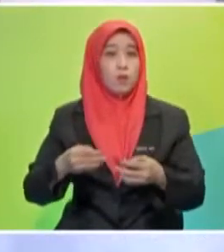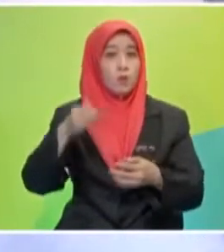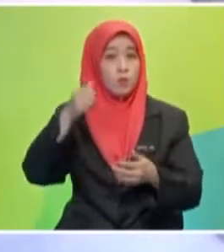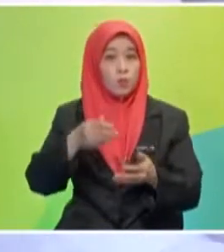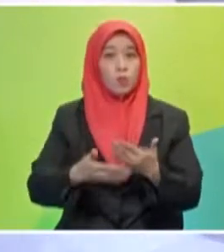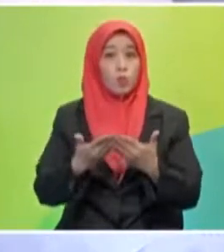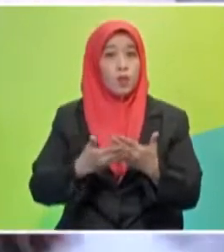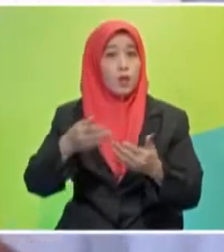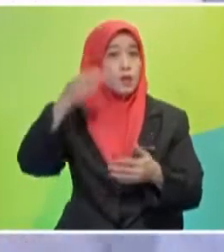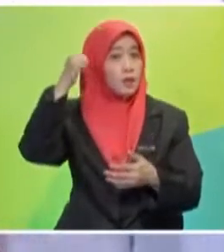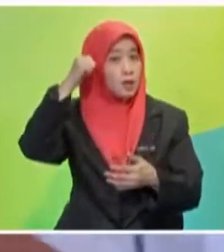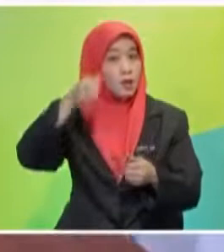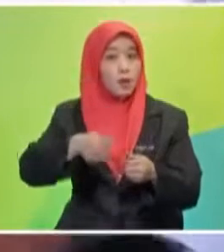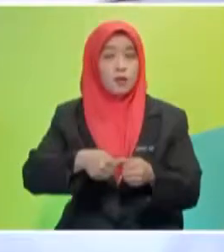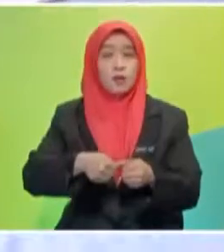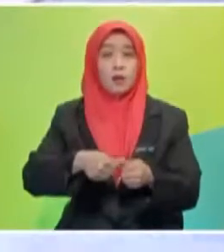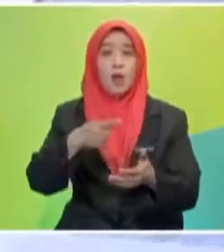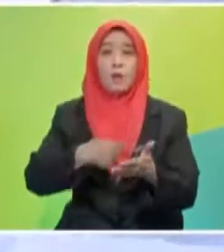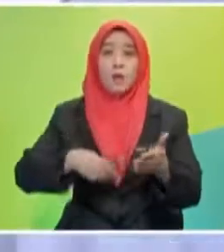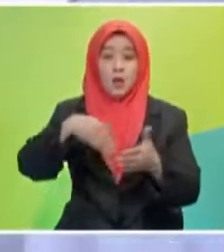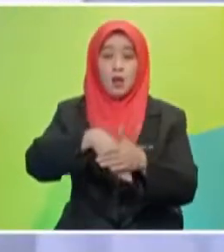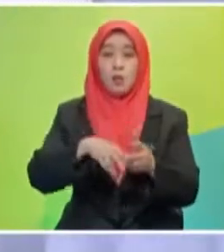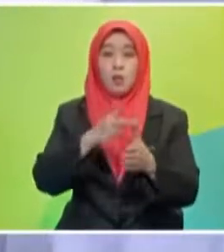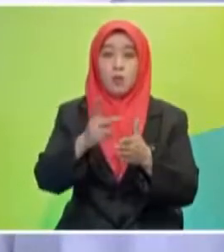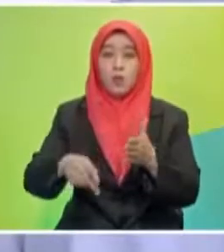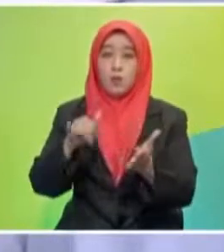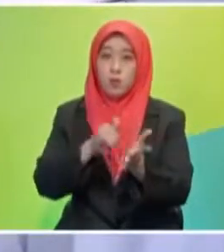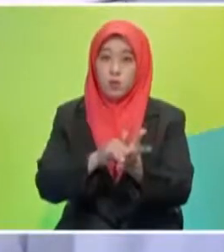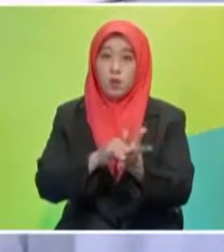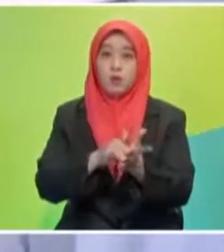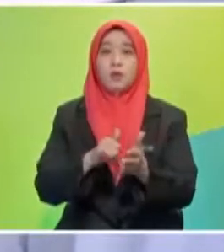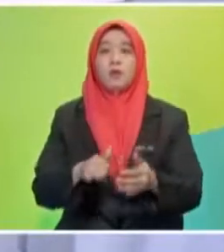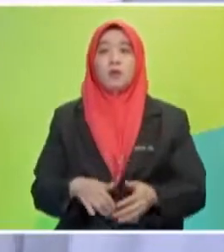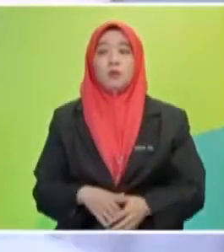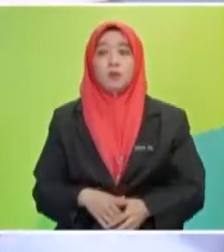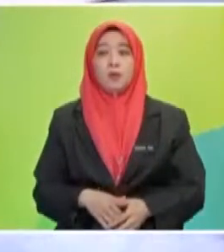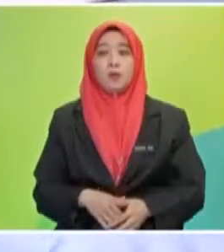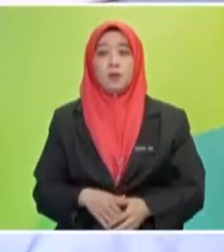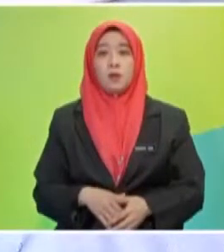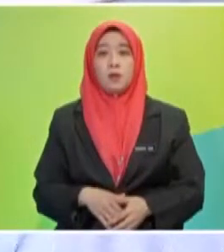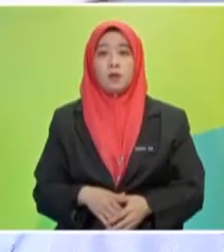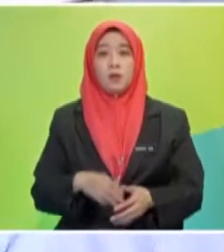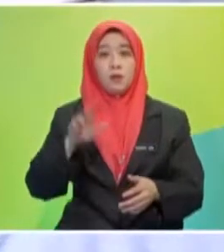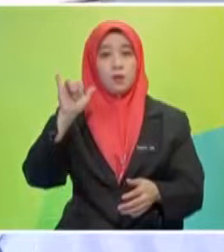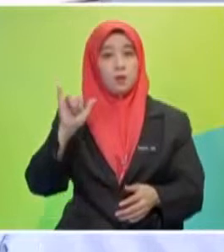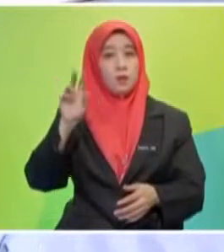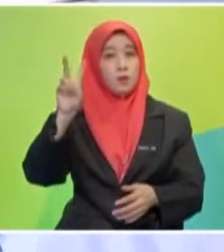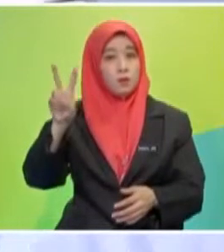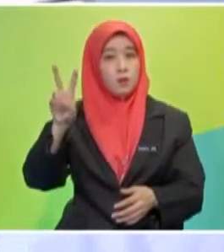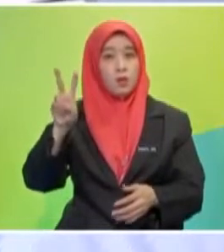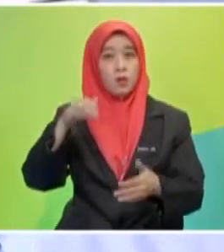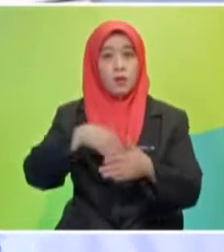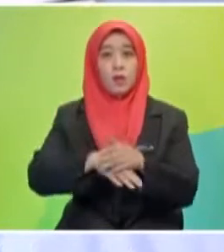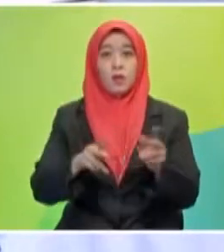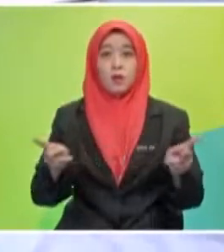electro-mechanical nih Oke I like yaitu membawa komponen lirik ke yang kedua ia dalam